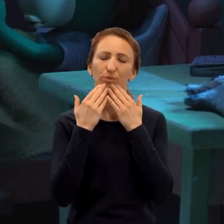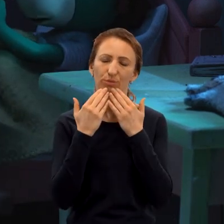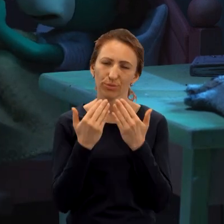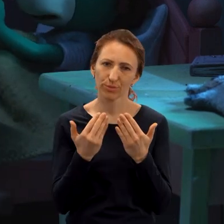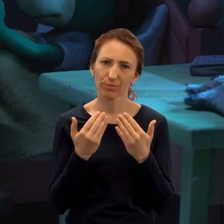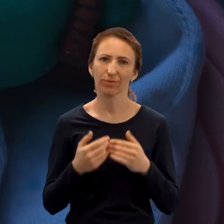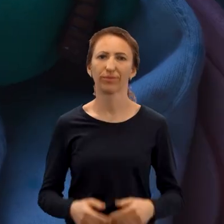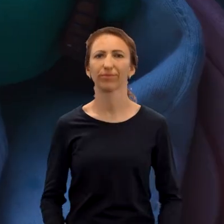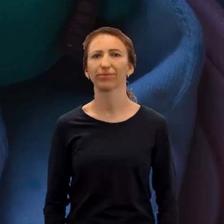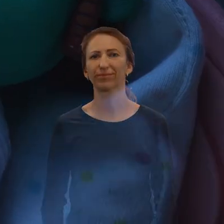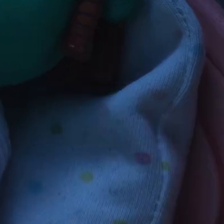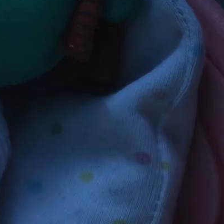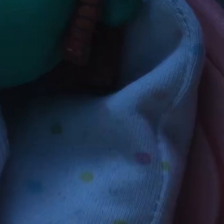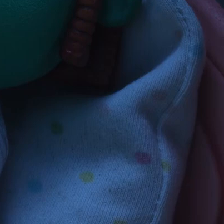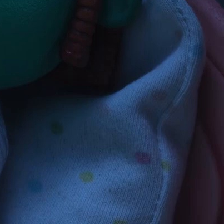Dziękuję.